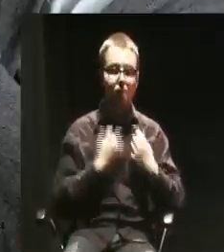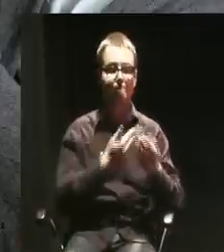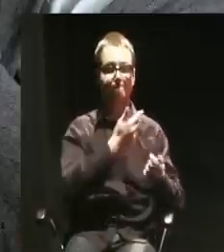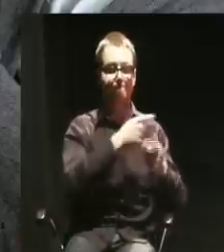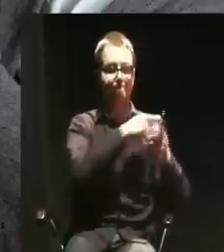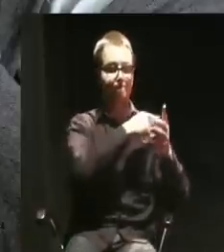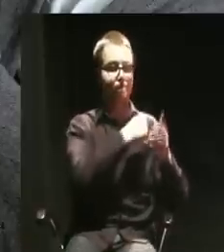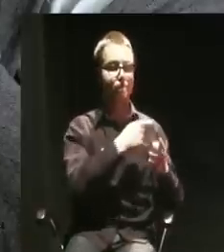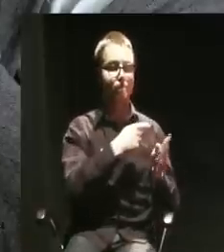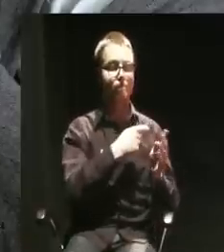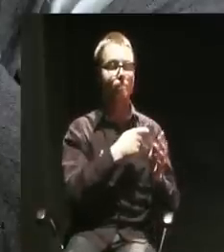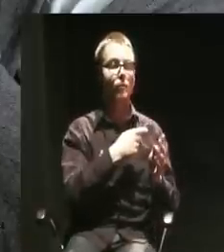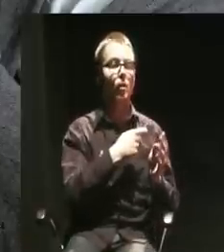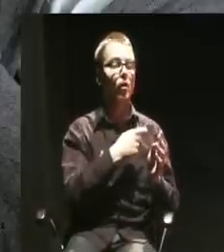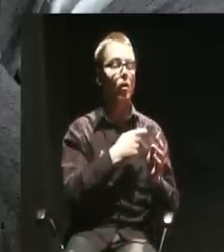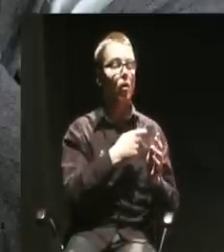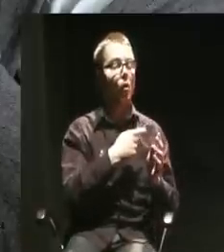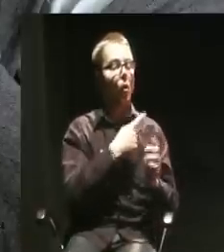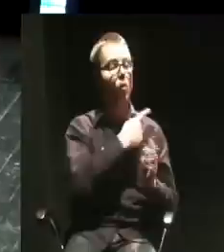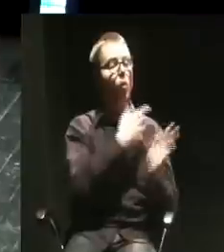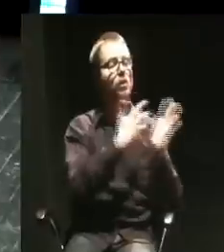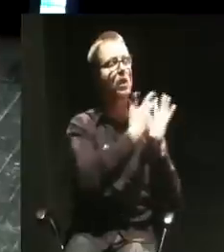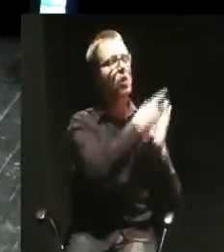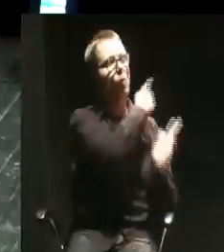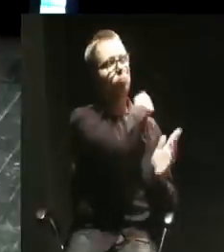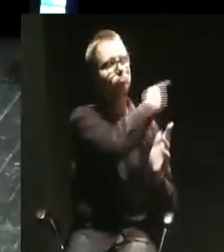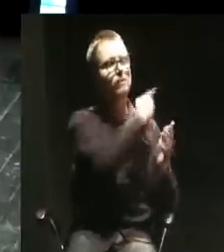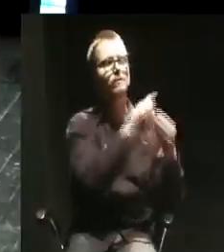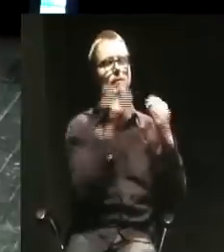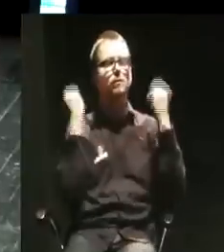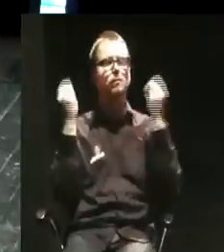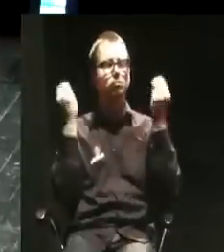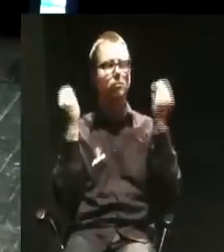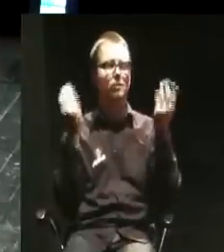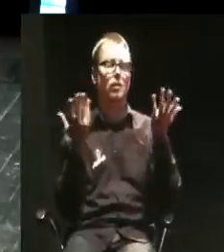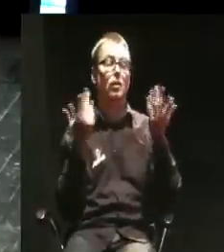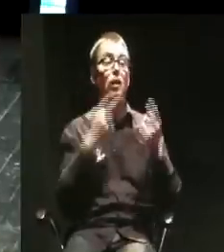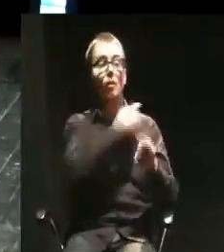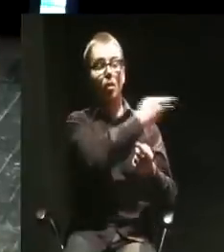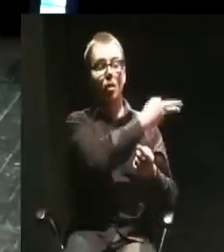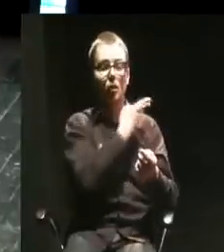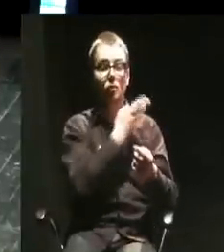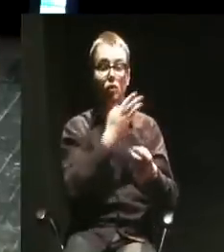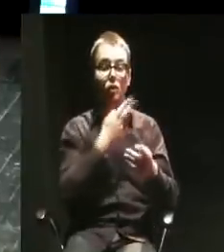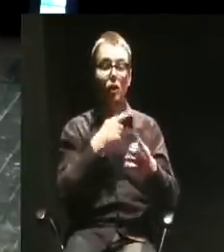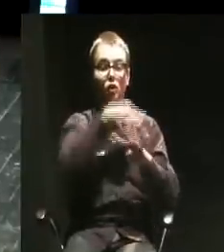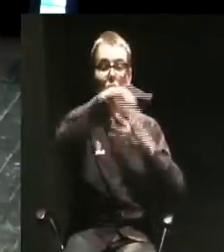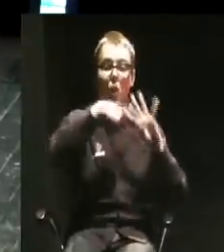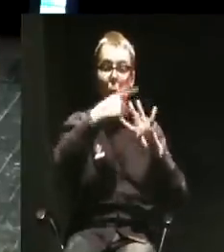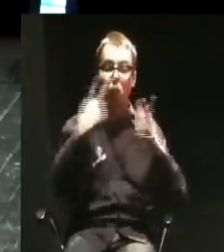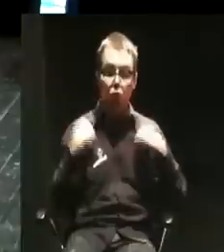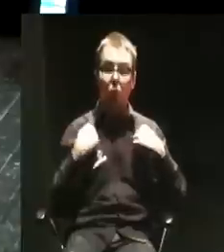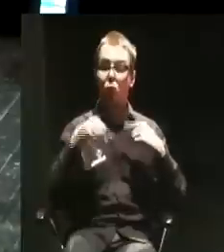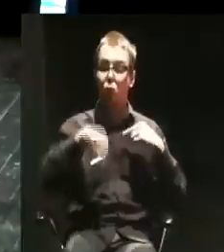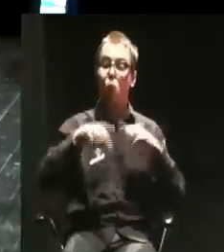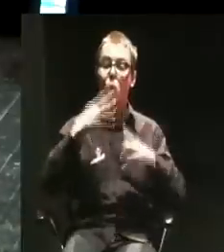wywarły na mnie bardzo duże wrażenie. Są to osoby, które pozostały w Lublinie, robią coś